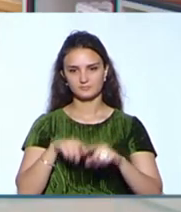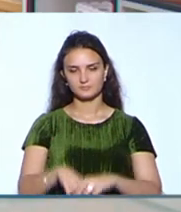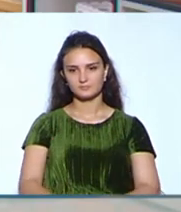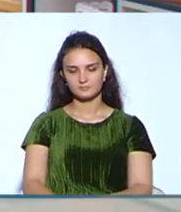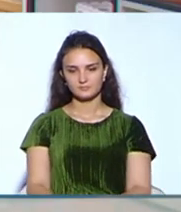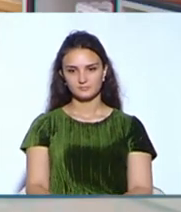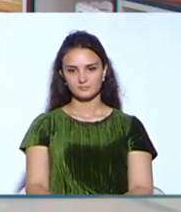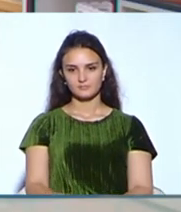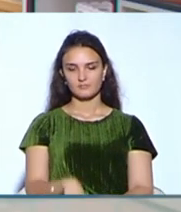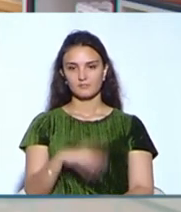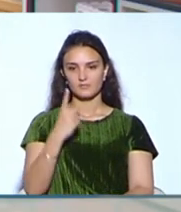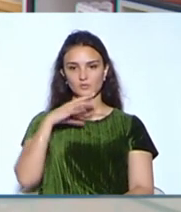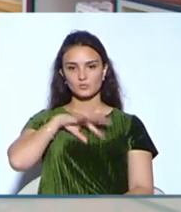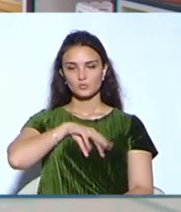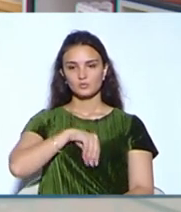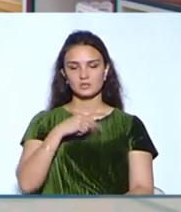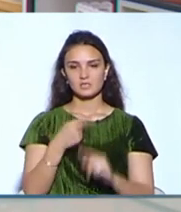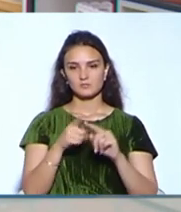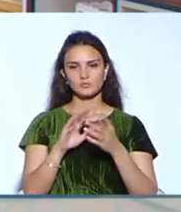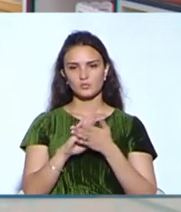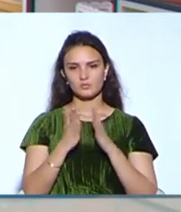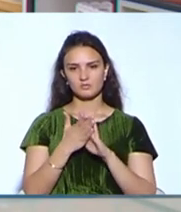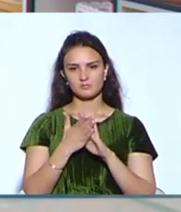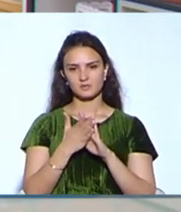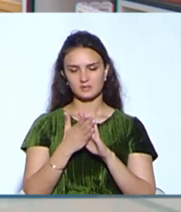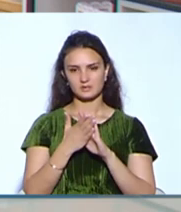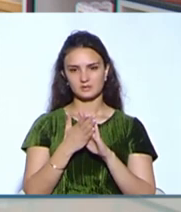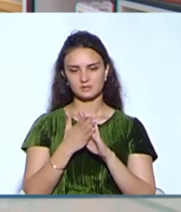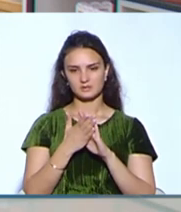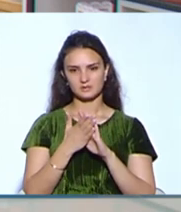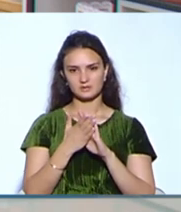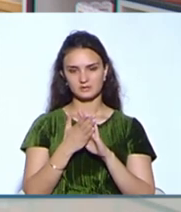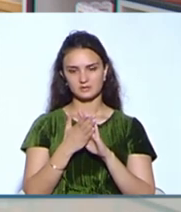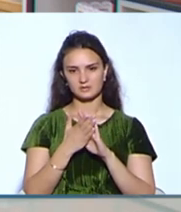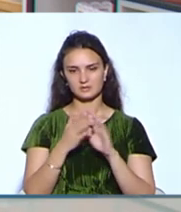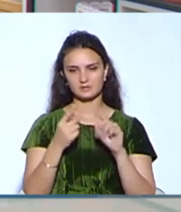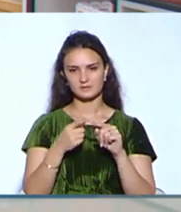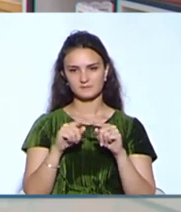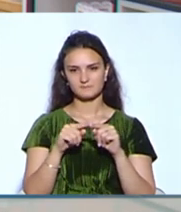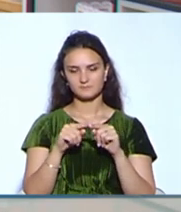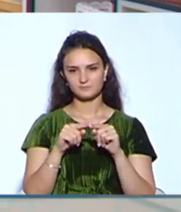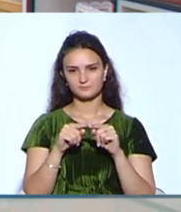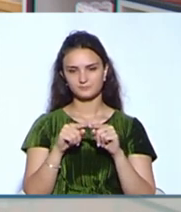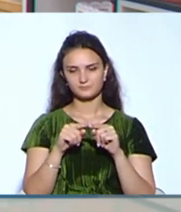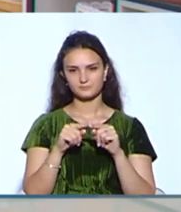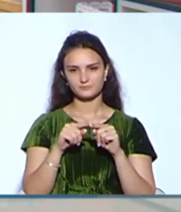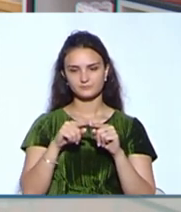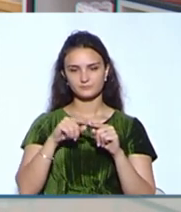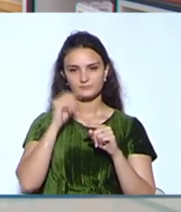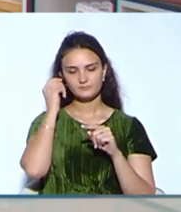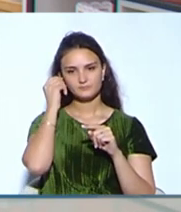ერთი გახლავთ სულიერი ეს მდგომარეობა, გასხივოსნება, სატორი, როგორც იტყოდნენ